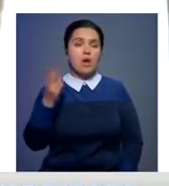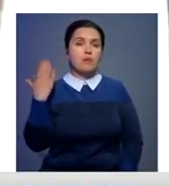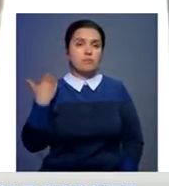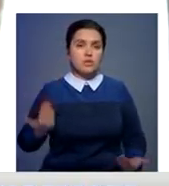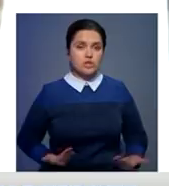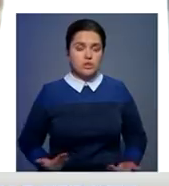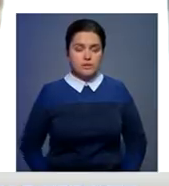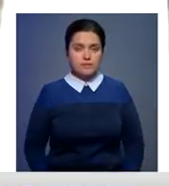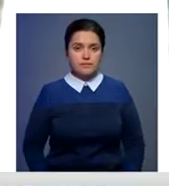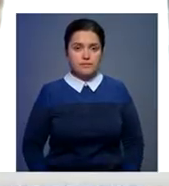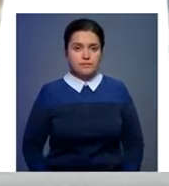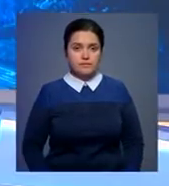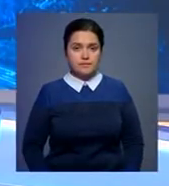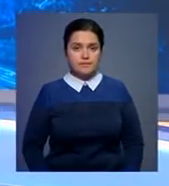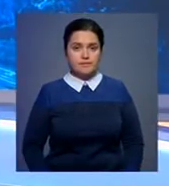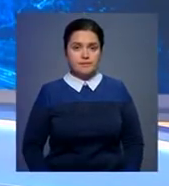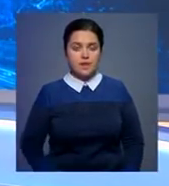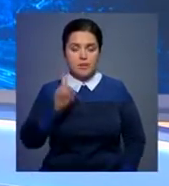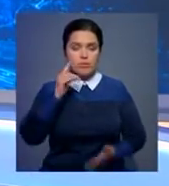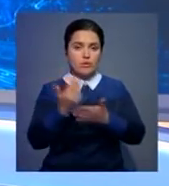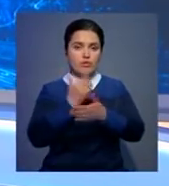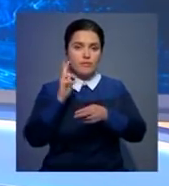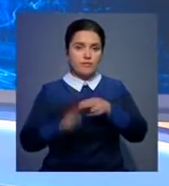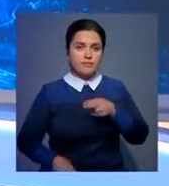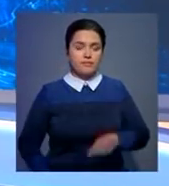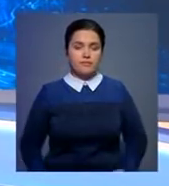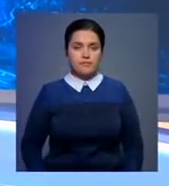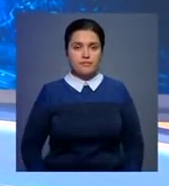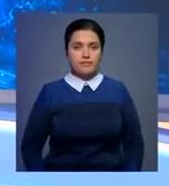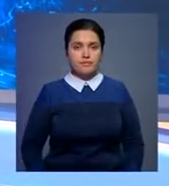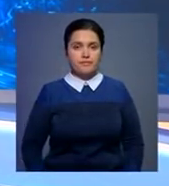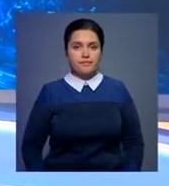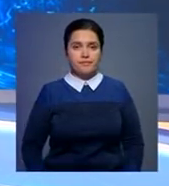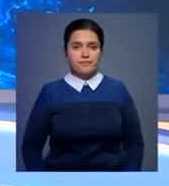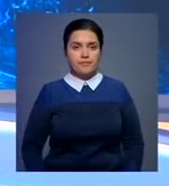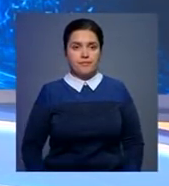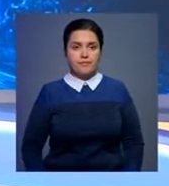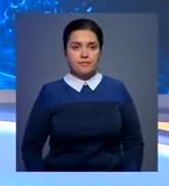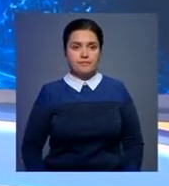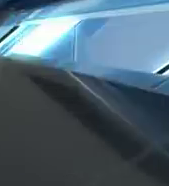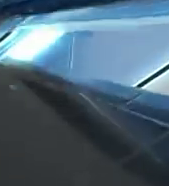о мире. И на этом у нас все. Спасибо за внимание. Хорошего вечера.